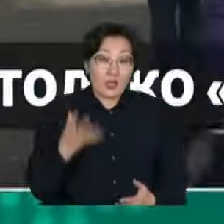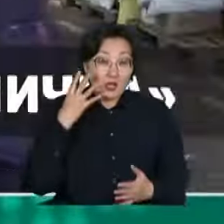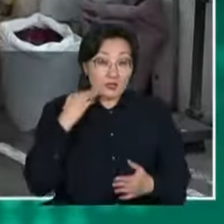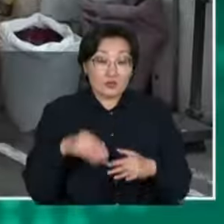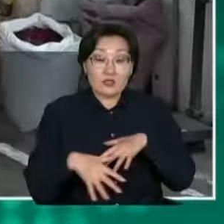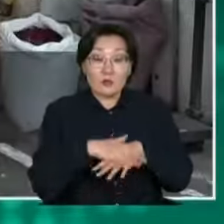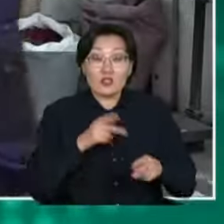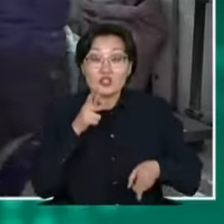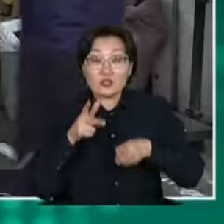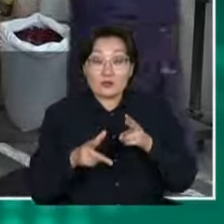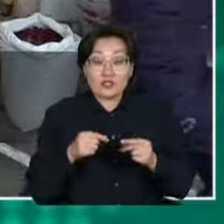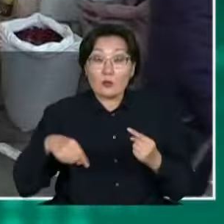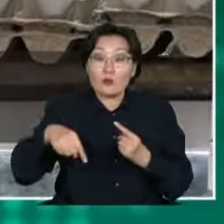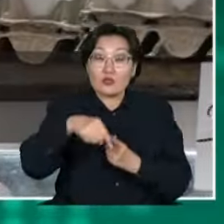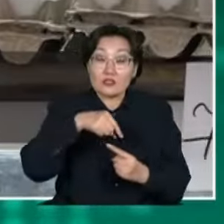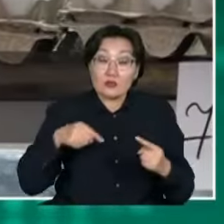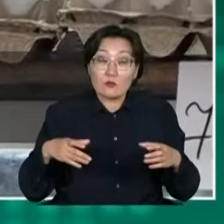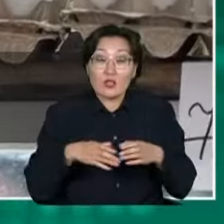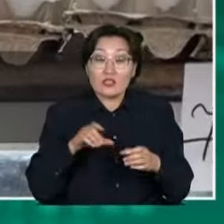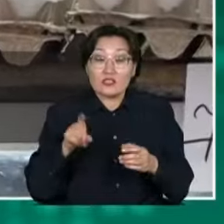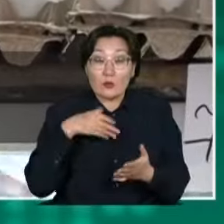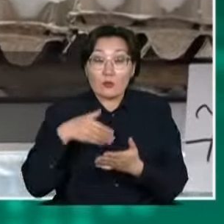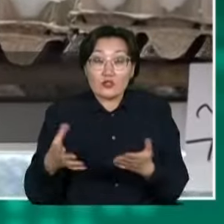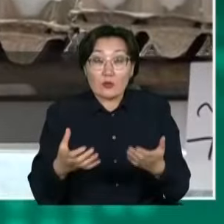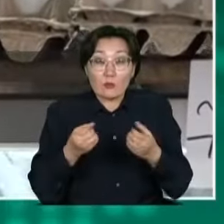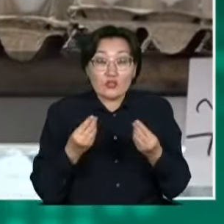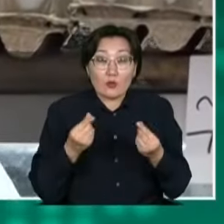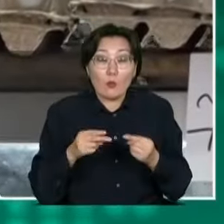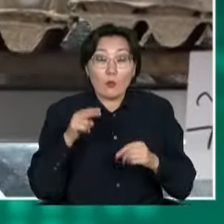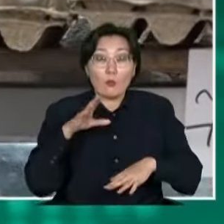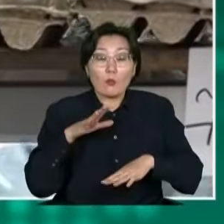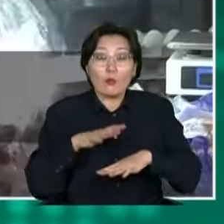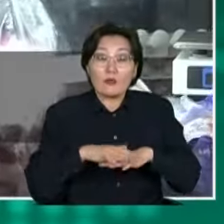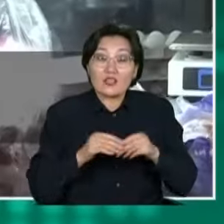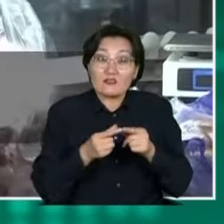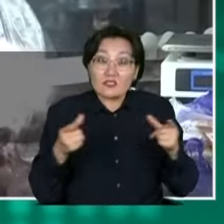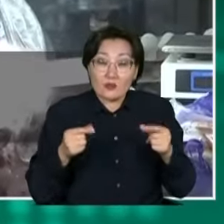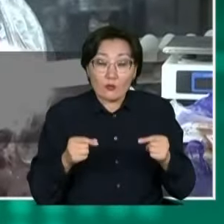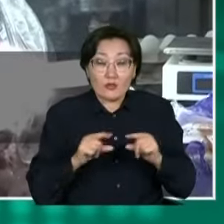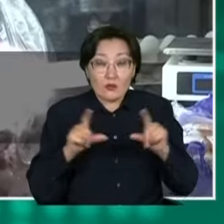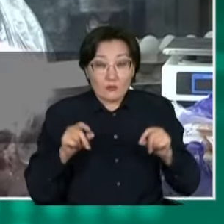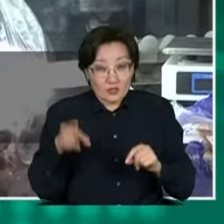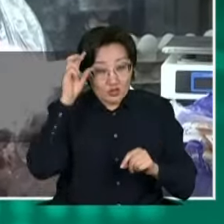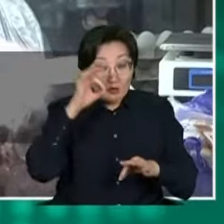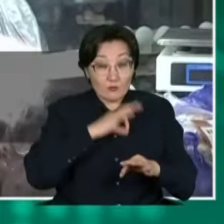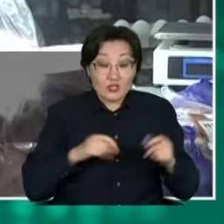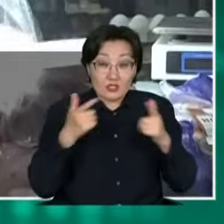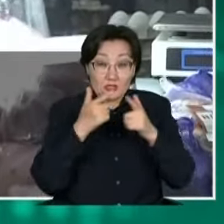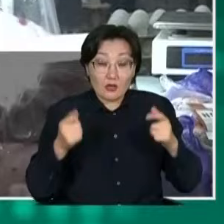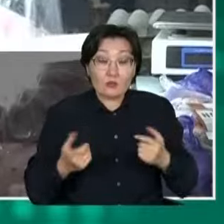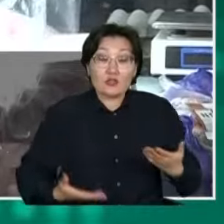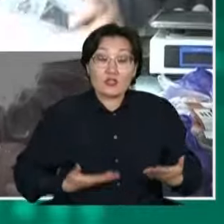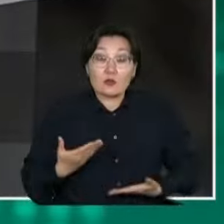Алматинцы жалуются на предпринимателей за отказ принимать оплату по банковским картам. В департаменте госдоходов сообщили, что от